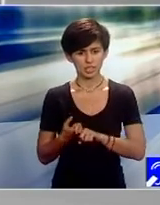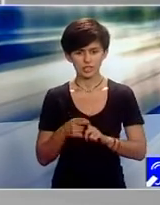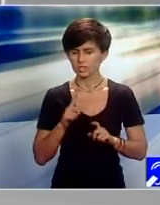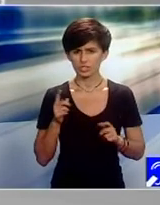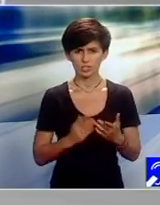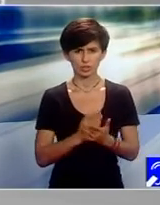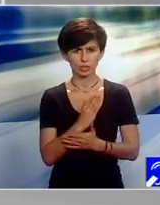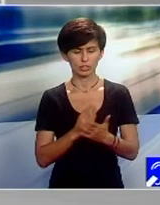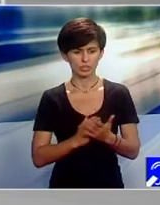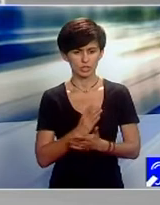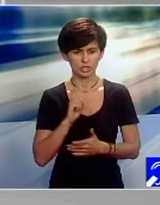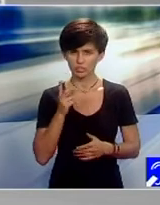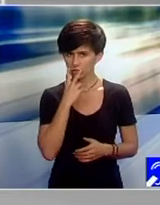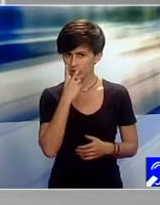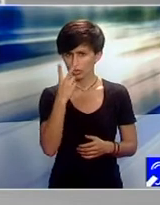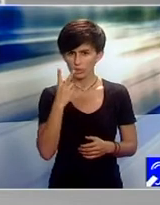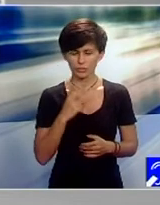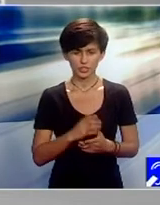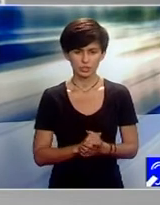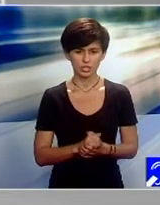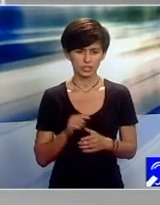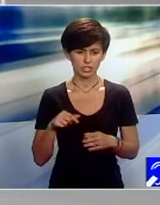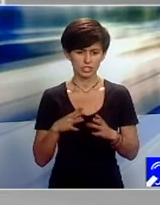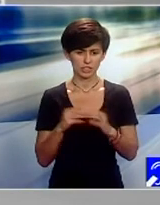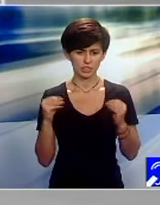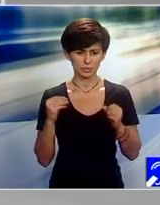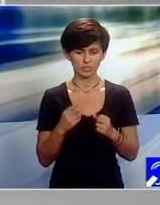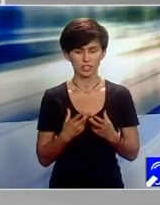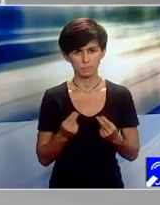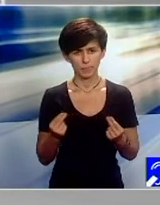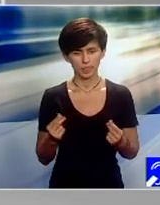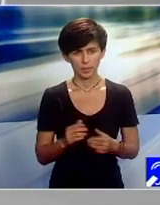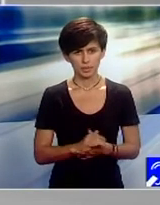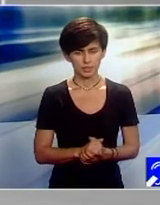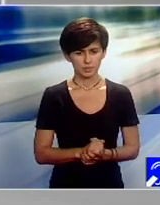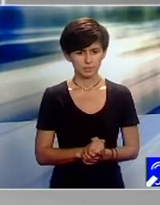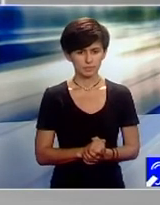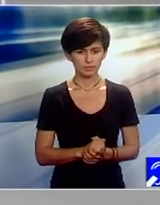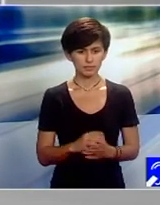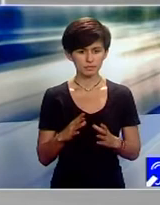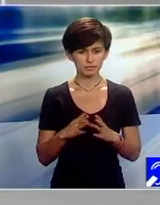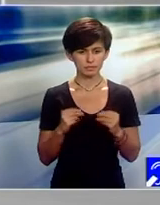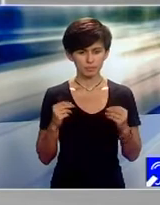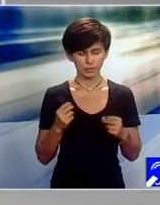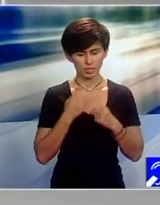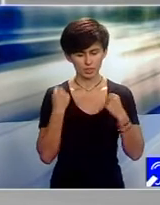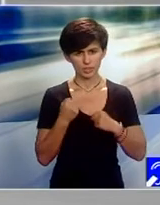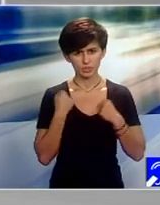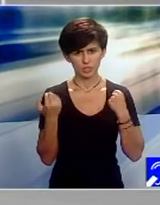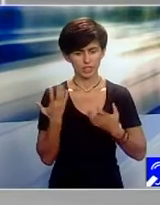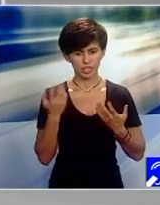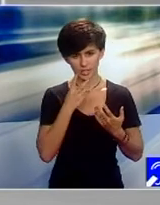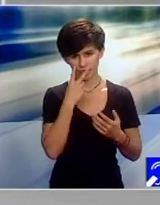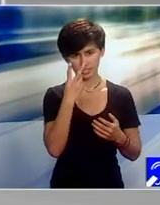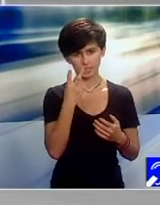continuitate, nu e o viziune comună și asta ne lipsește cel mai mult în momentul de față. O acțiune care să vezi un orizont